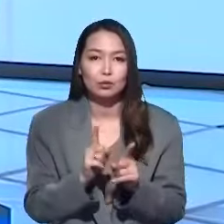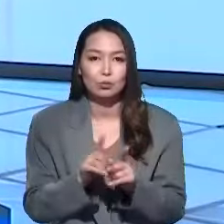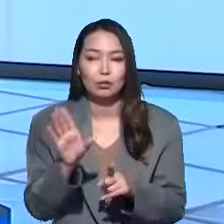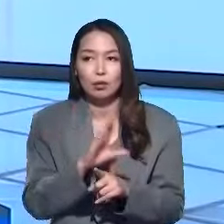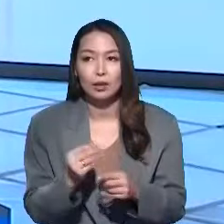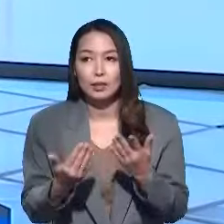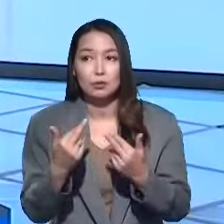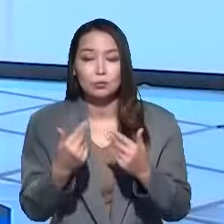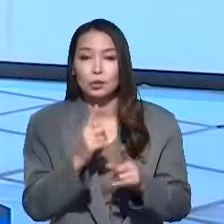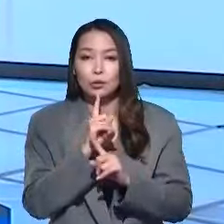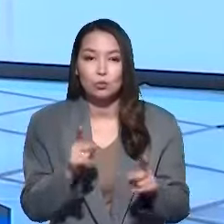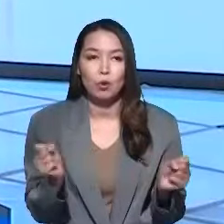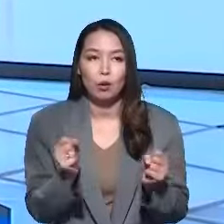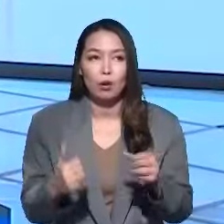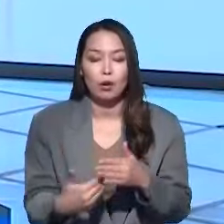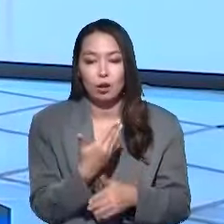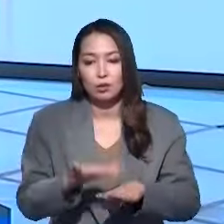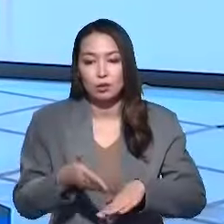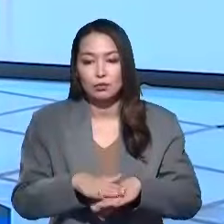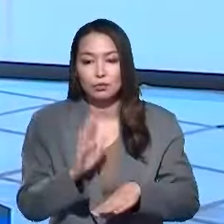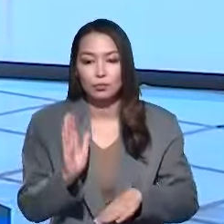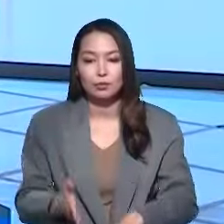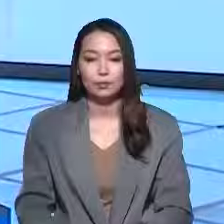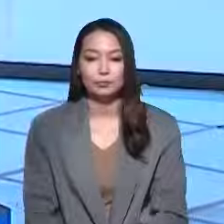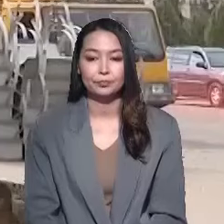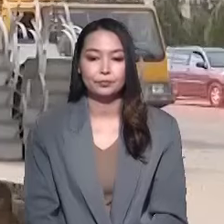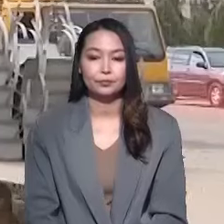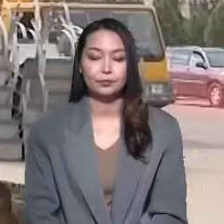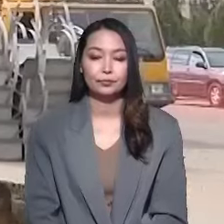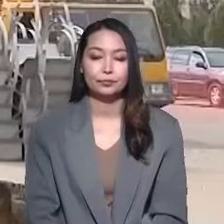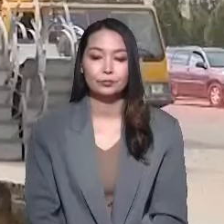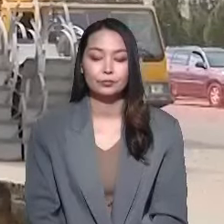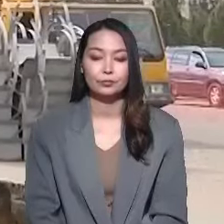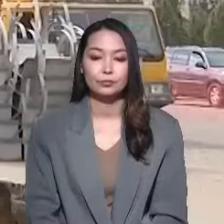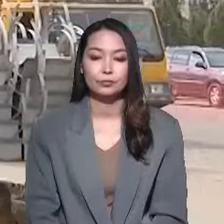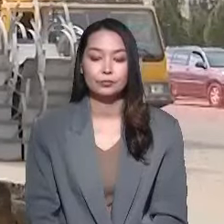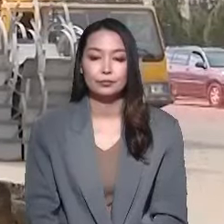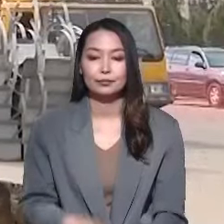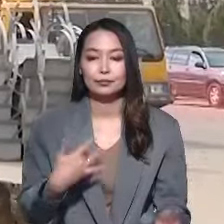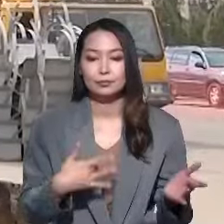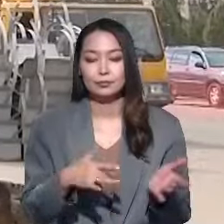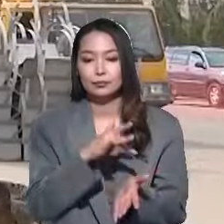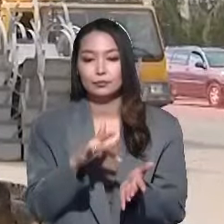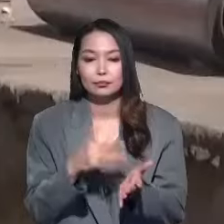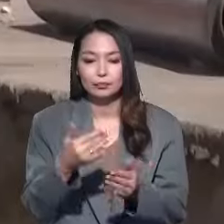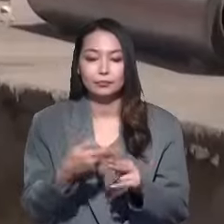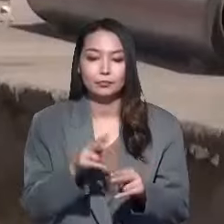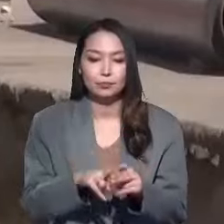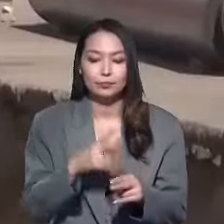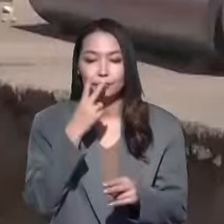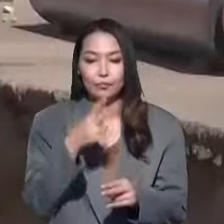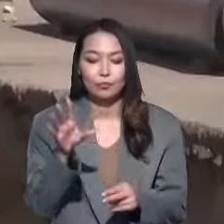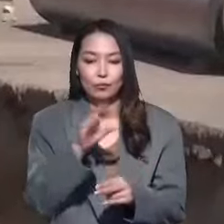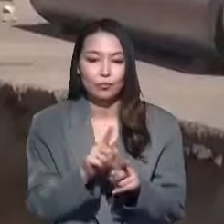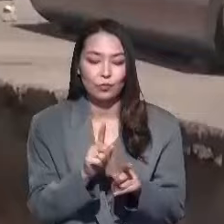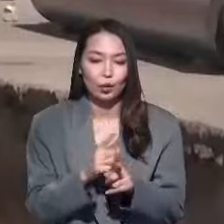дейді аурухана қызметкерлері. Мәселені аймақтағы тілшіміз зерделеді. Тараз қаласының қақ ортасы қопарылып жатқанына көп